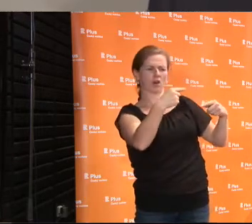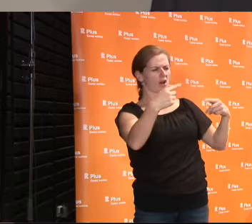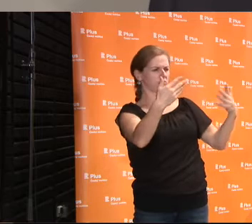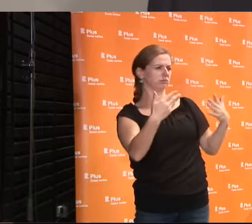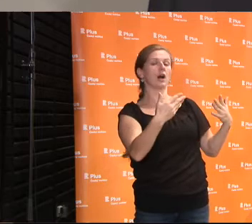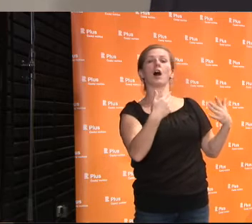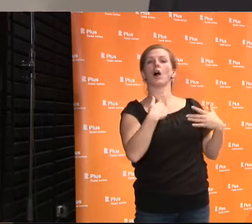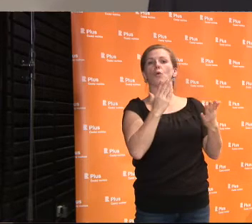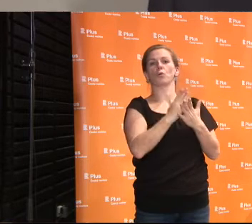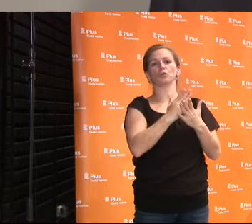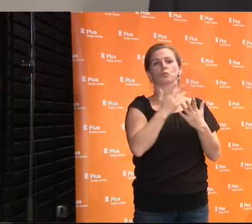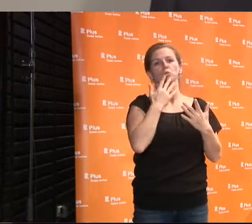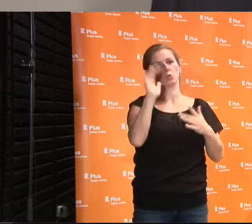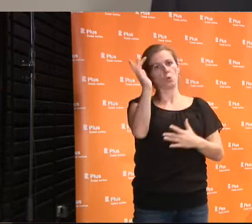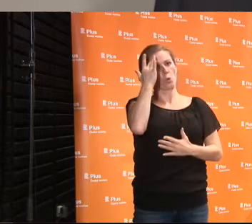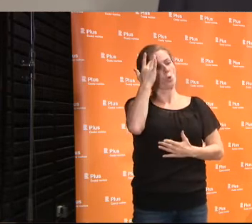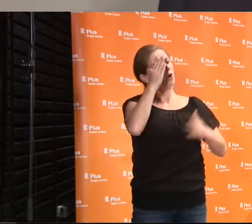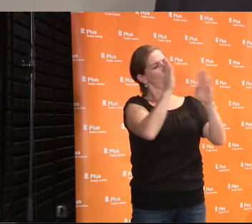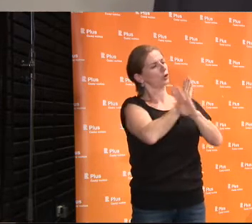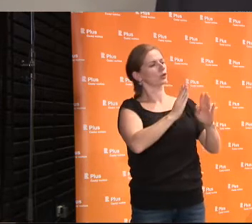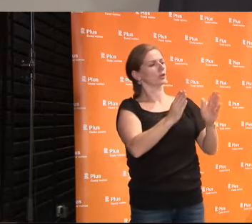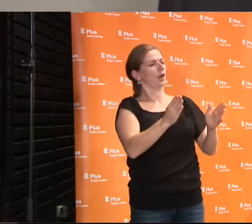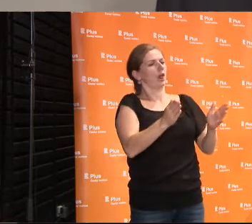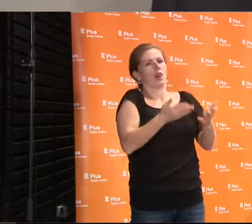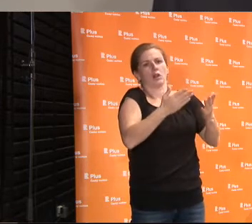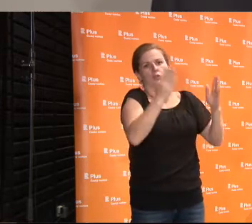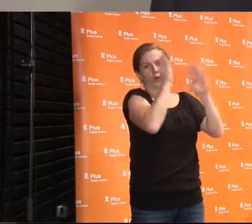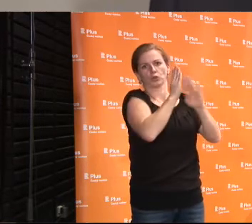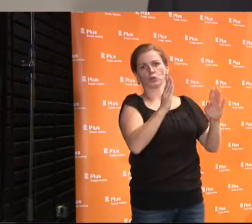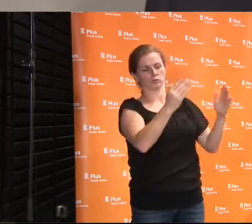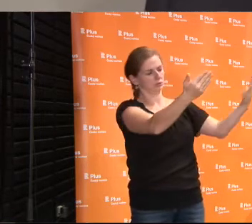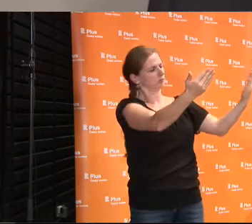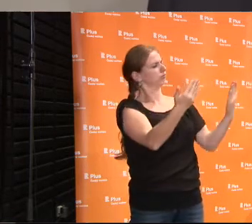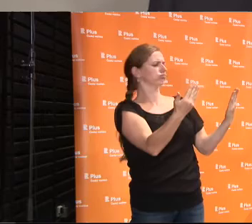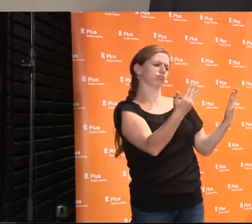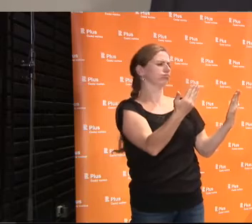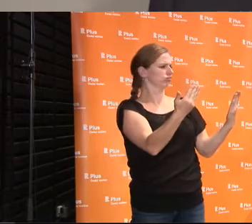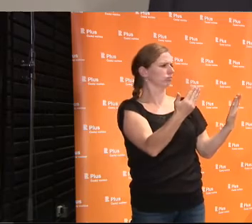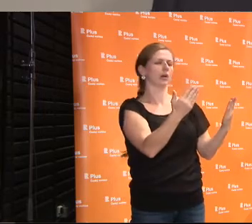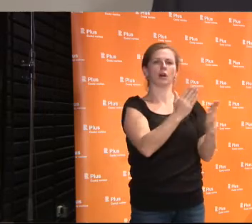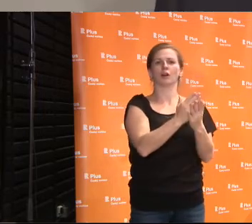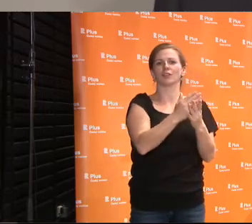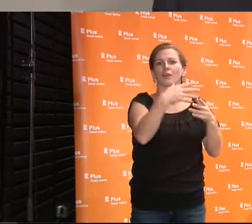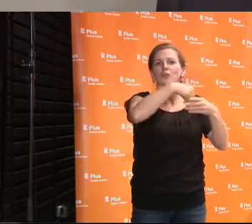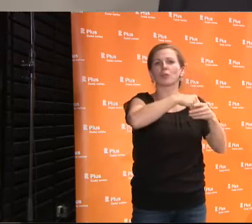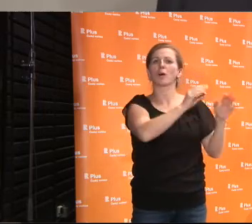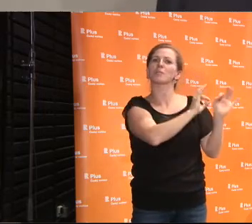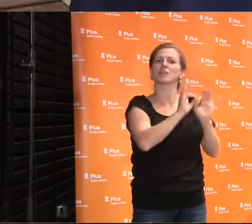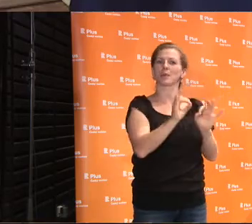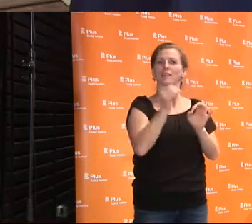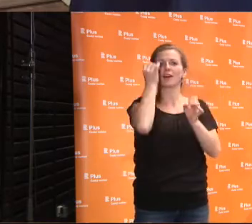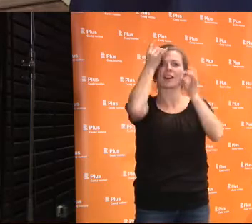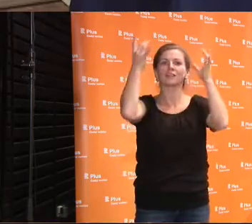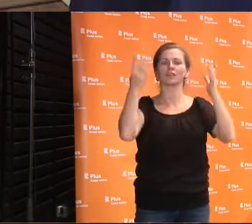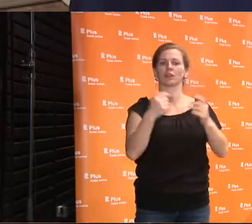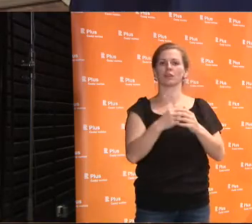kvalifikovaněji a vlastně je to svým způsobem automatizace přípravy kreativní činnosti s naším konečným rozhodem. Jsme na to připraveni,